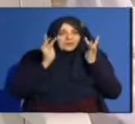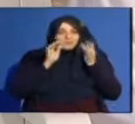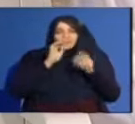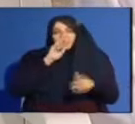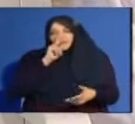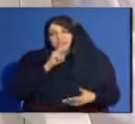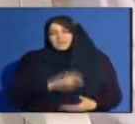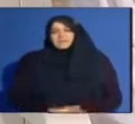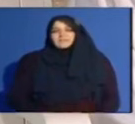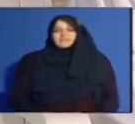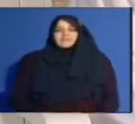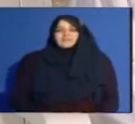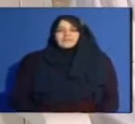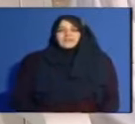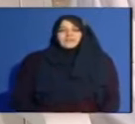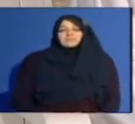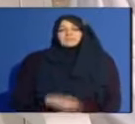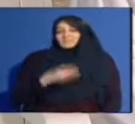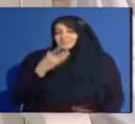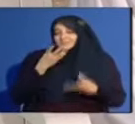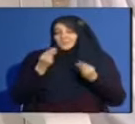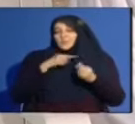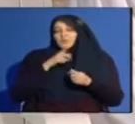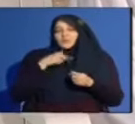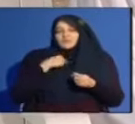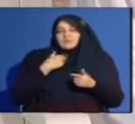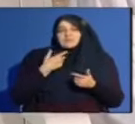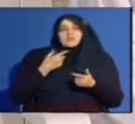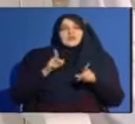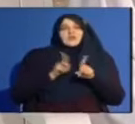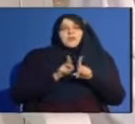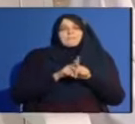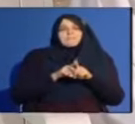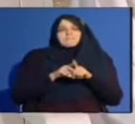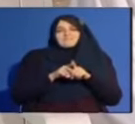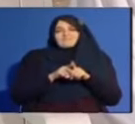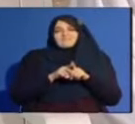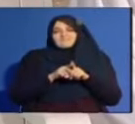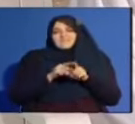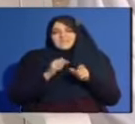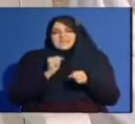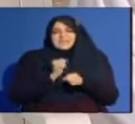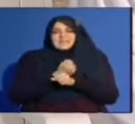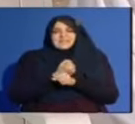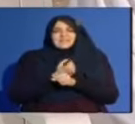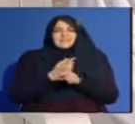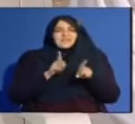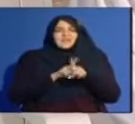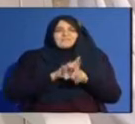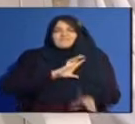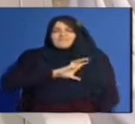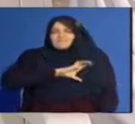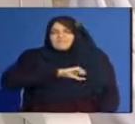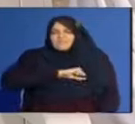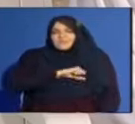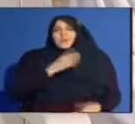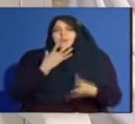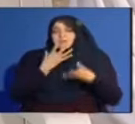ولأصالتها. ومما نأسف له كثيرا، هناك من ضاع حقيقة. يعني الآن